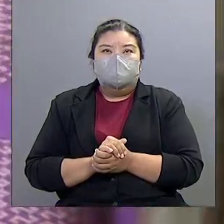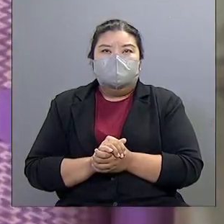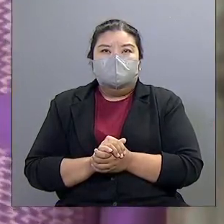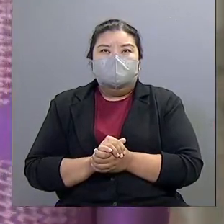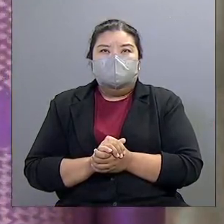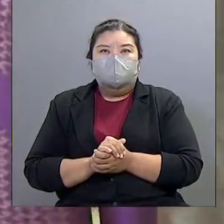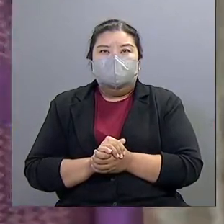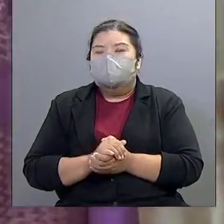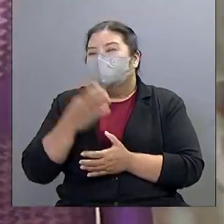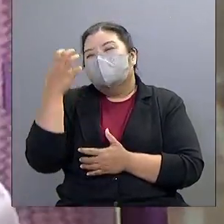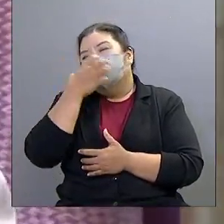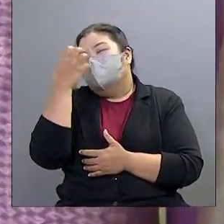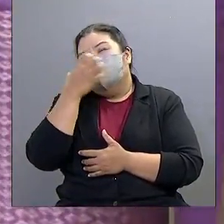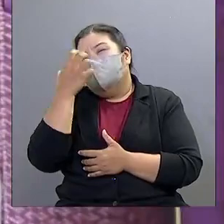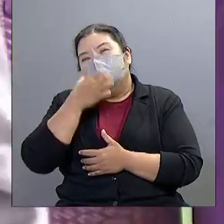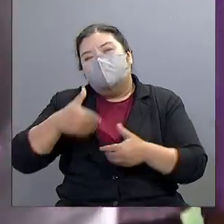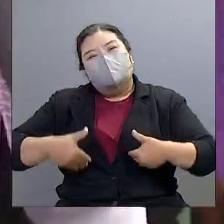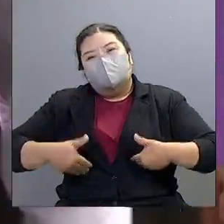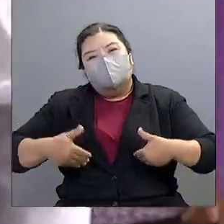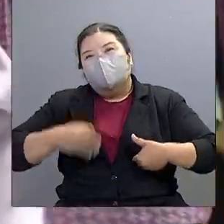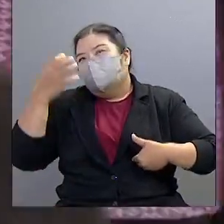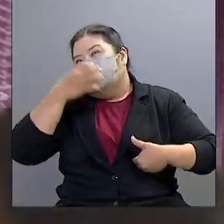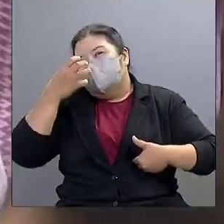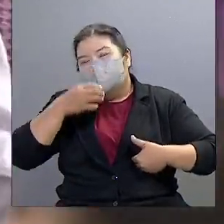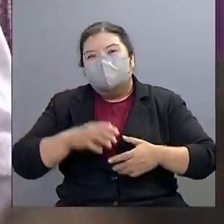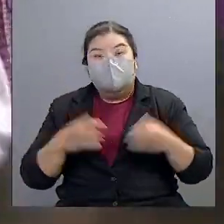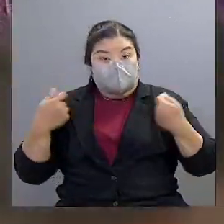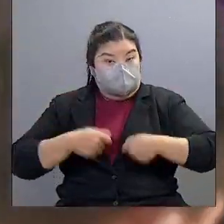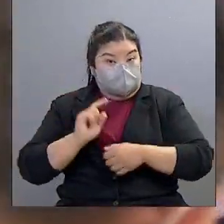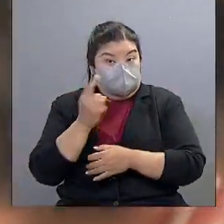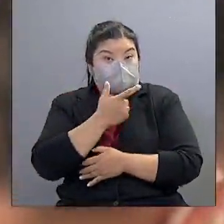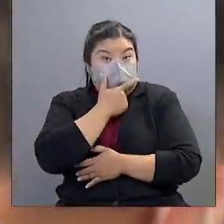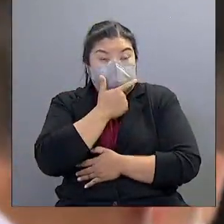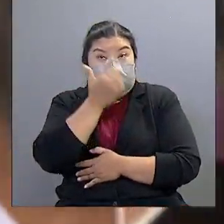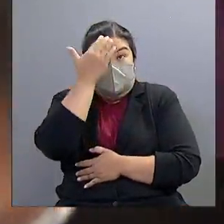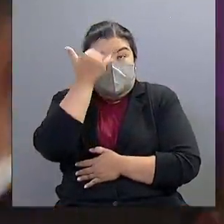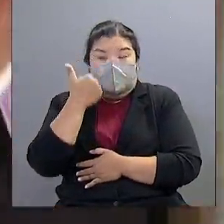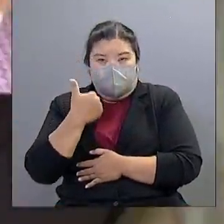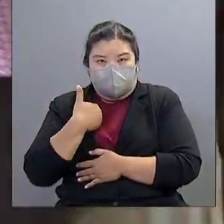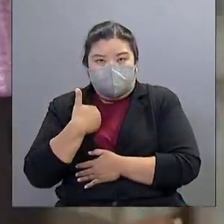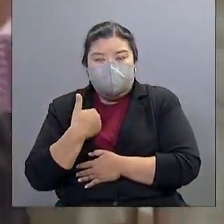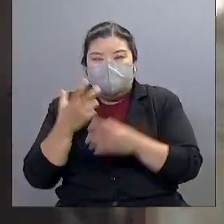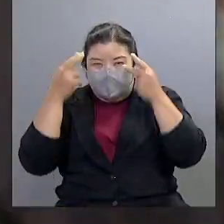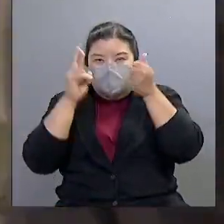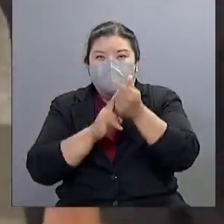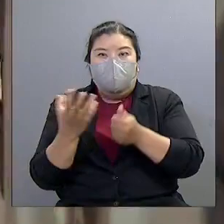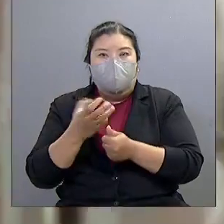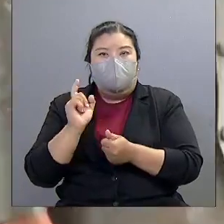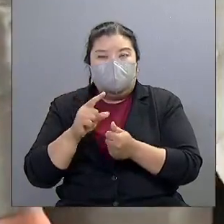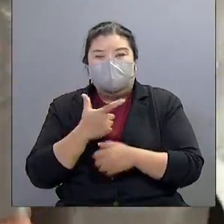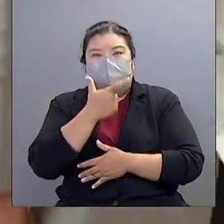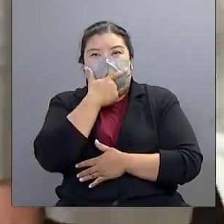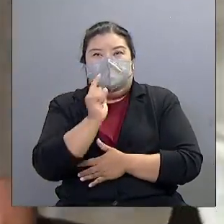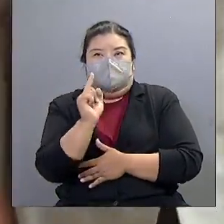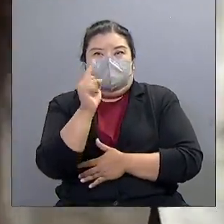หัวเลาะขำขำกันปลายเปล่าปรับลุคแต่ใครๆก็เรียกว่านิวบิ๊กป้อมต้องพินิจดูค่ะแค่เมื่อวานนี้